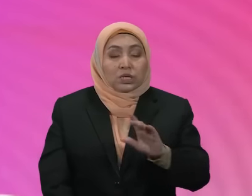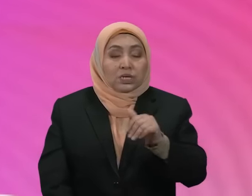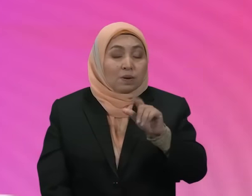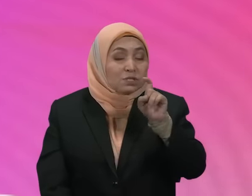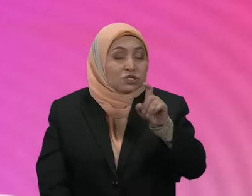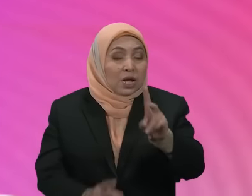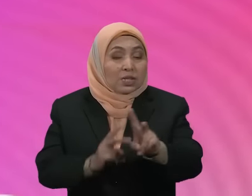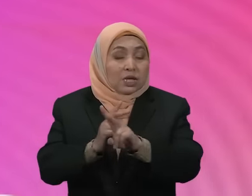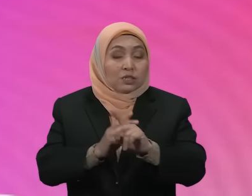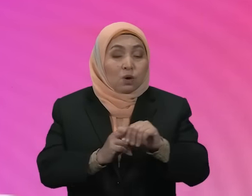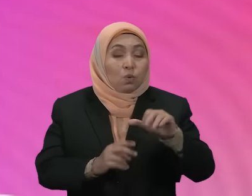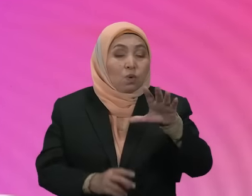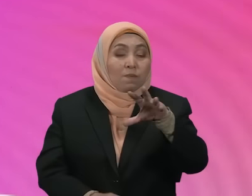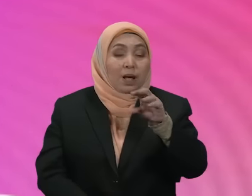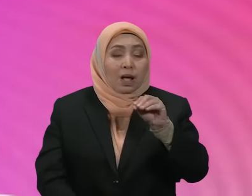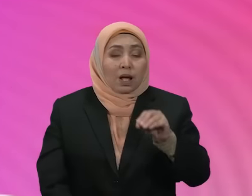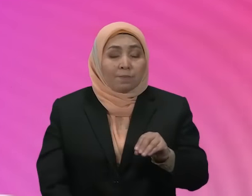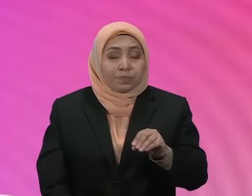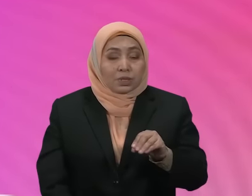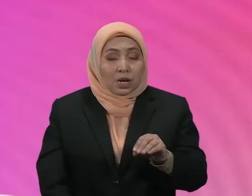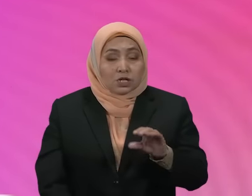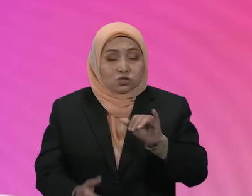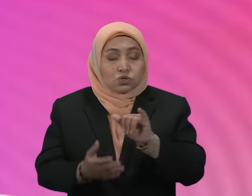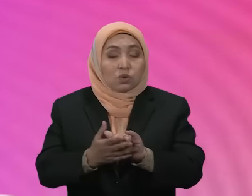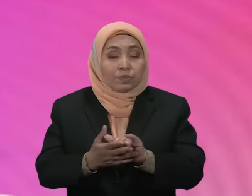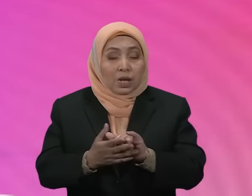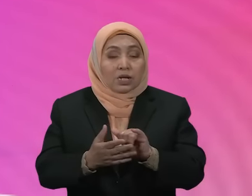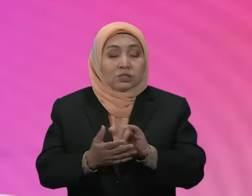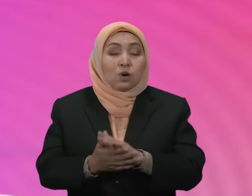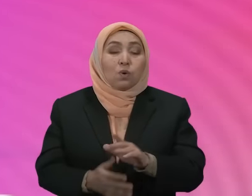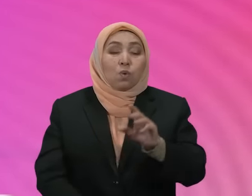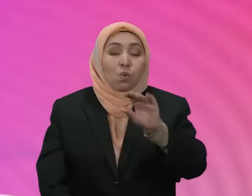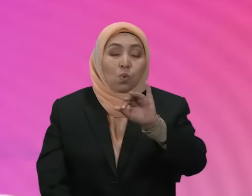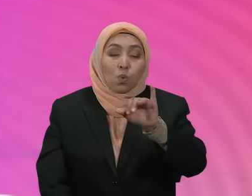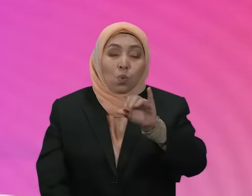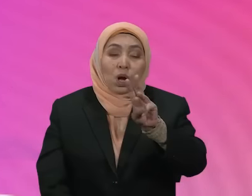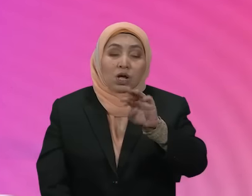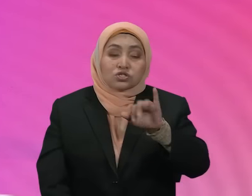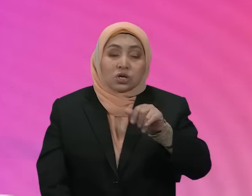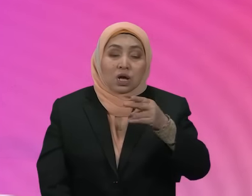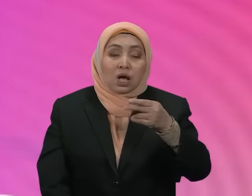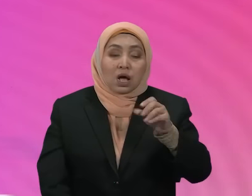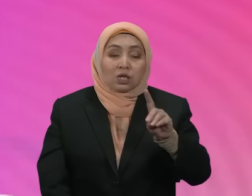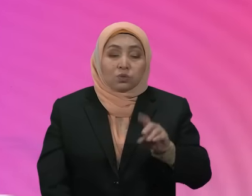huruf ha. Ha pula ataupun ha simpul kan. Wajahadu. Silakan.